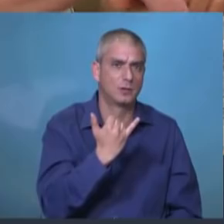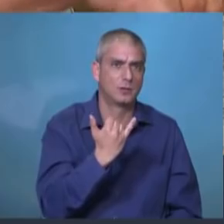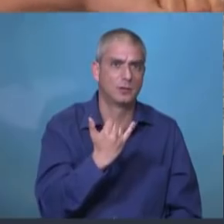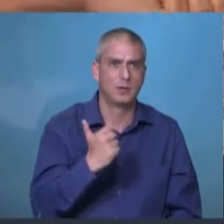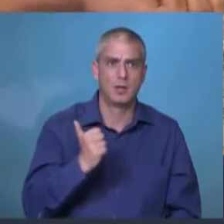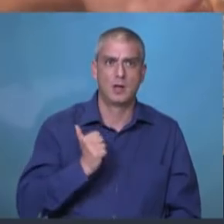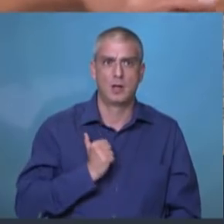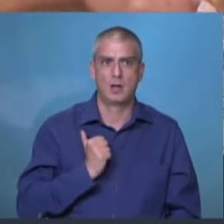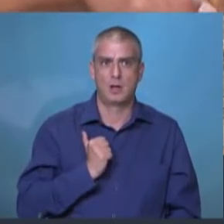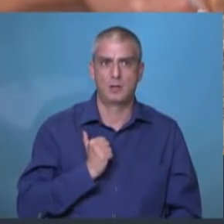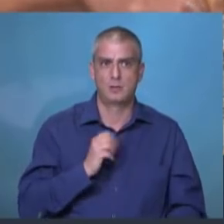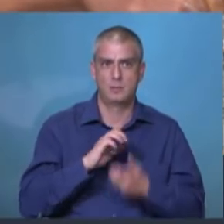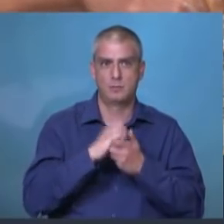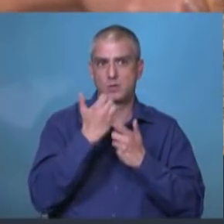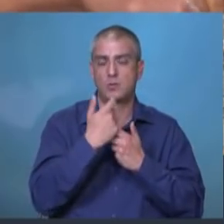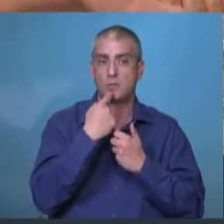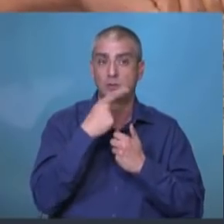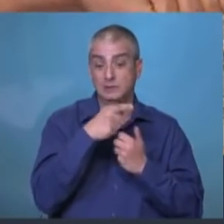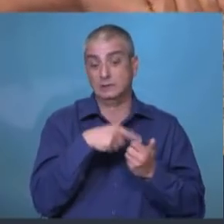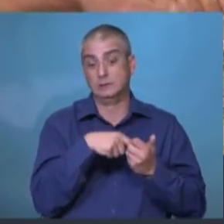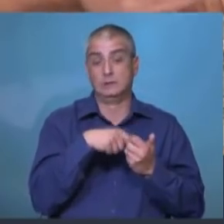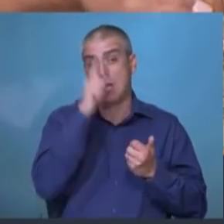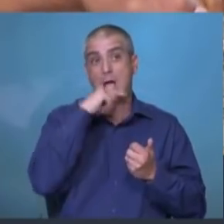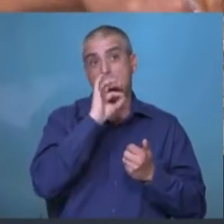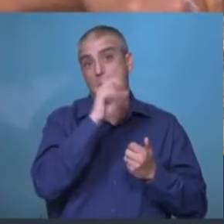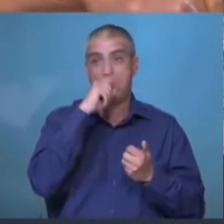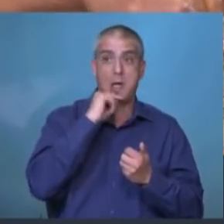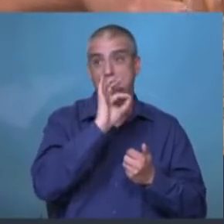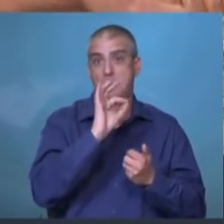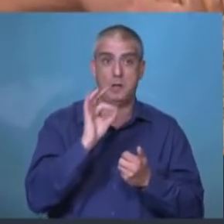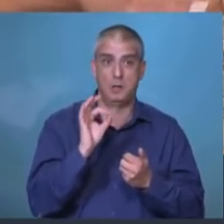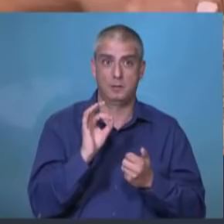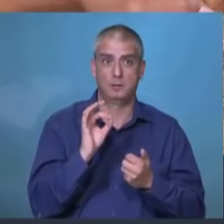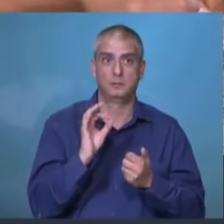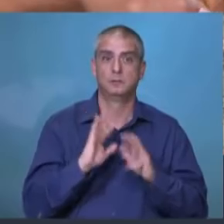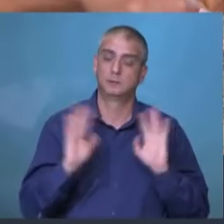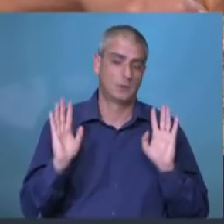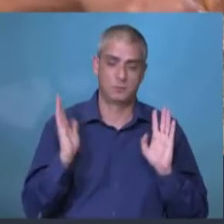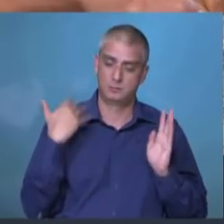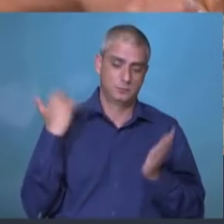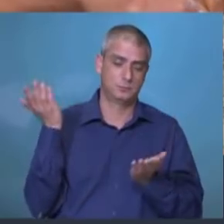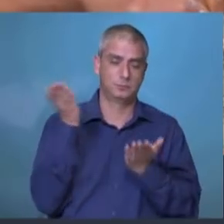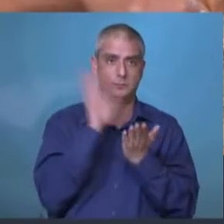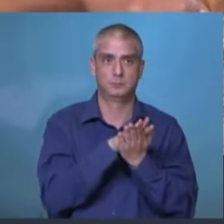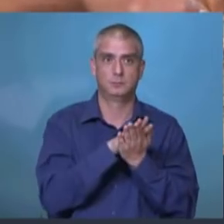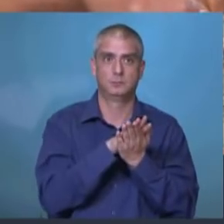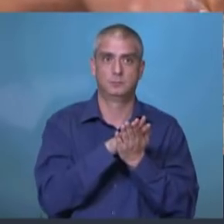והחיילים פתחו את זה ואמרו זה אבא שלו, זה אבא שלו. זהו, זה היה,